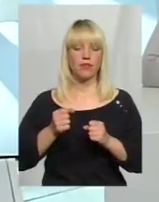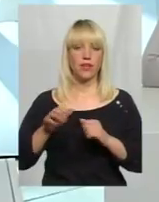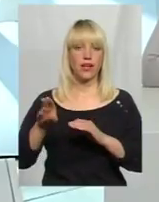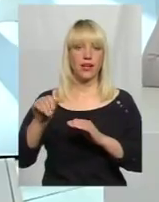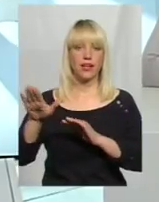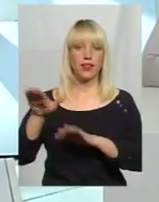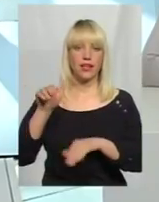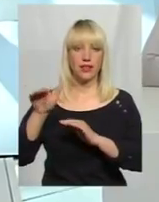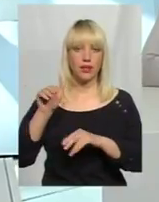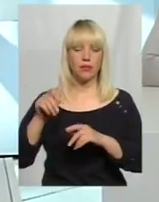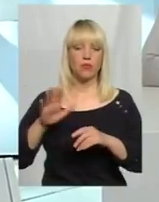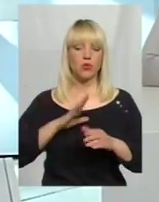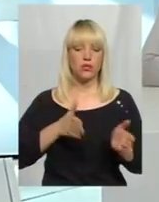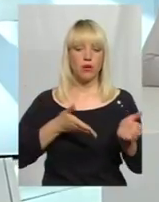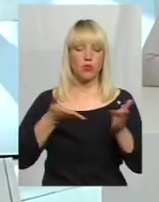запрошено представників банків.